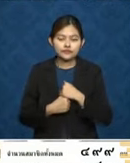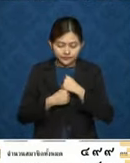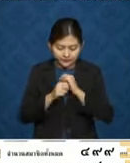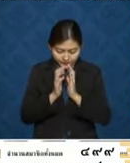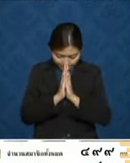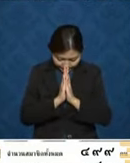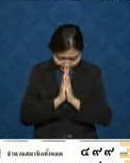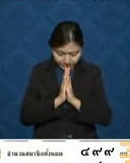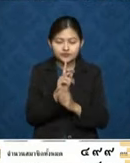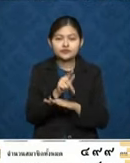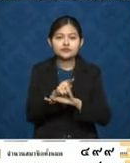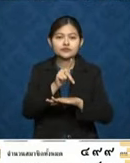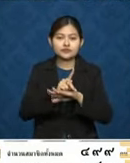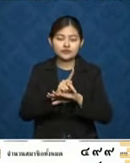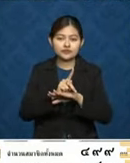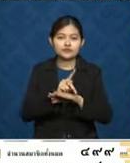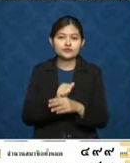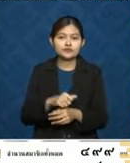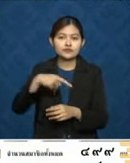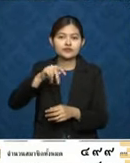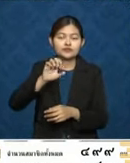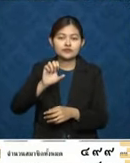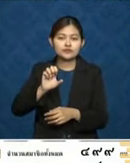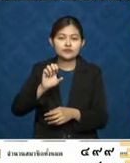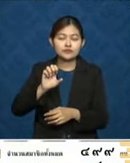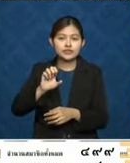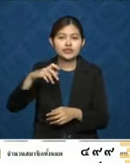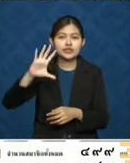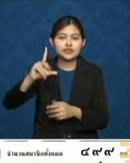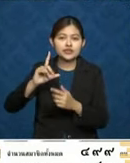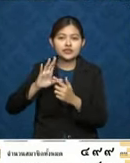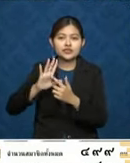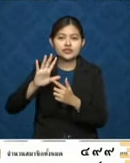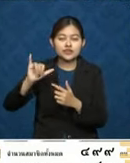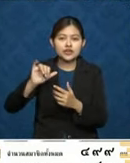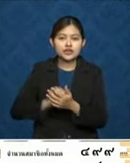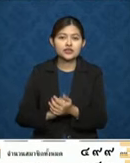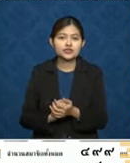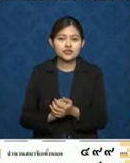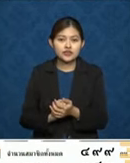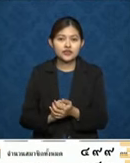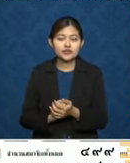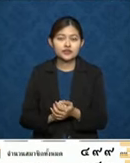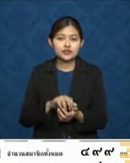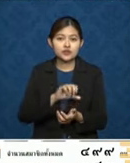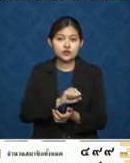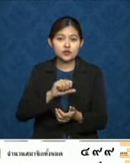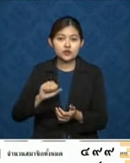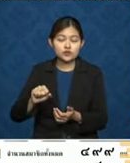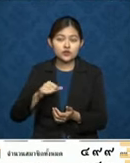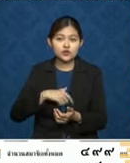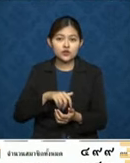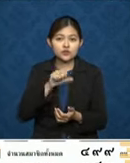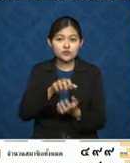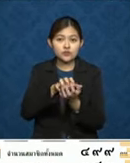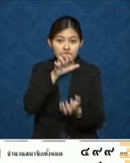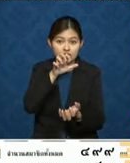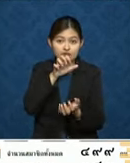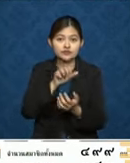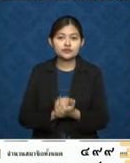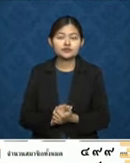สภาที่เคารพผมพิชัยแจ้งจรรยาวาสเขต 3จังหวัดสมุทรปราการพรก้าวไกครับครับวันนี้ผมได้นำ